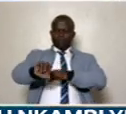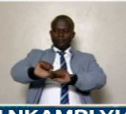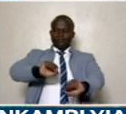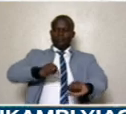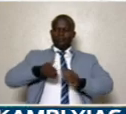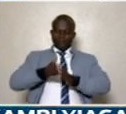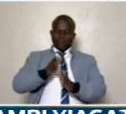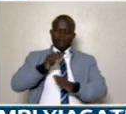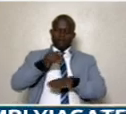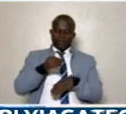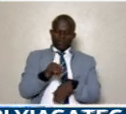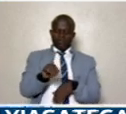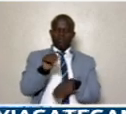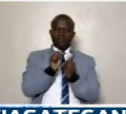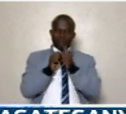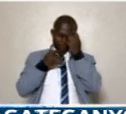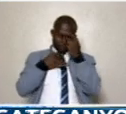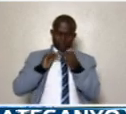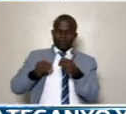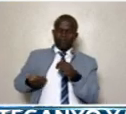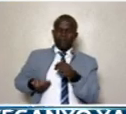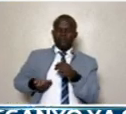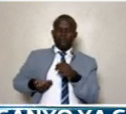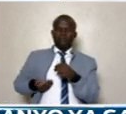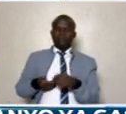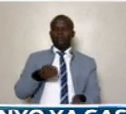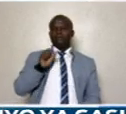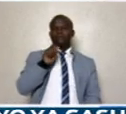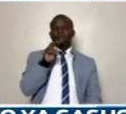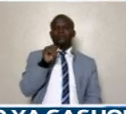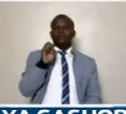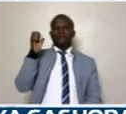miyoboro y'inkari ndetse n'indwara z'abagore. Karine Mutoni, i Kigali.